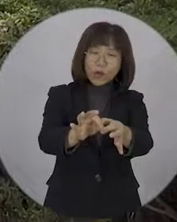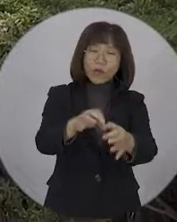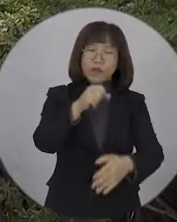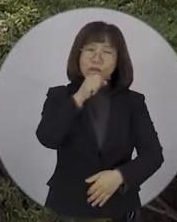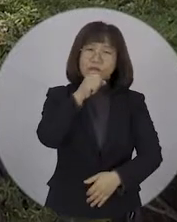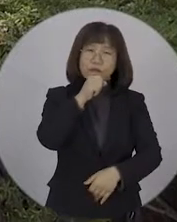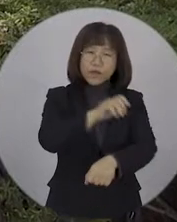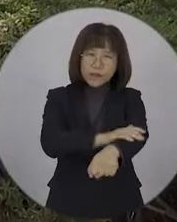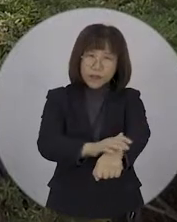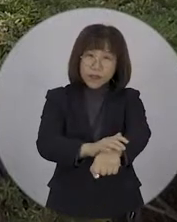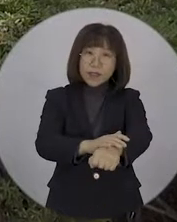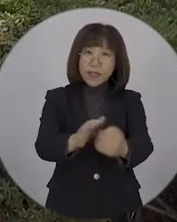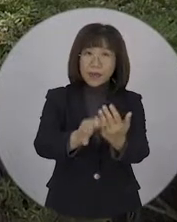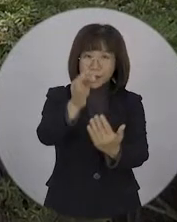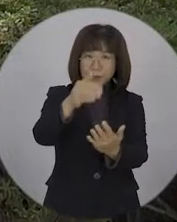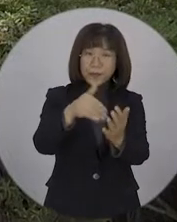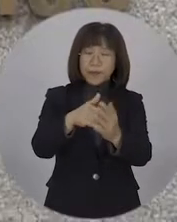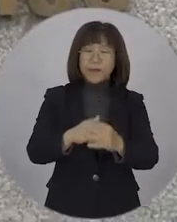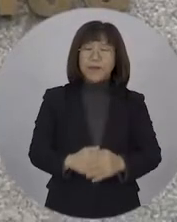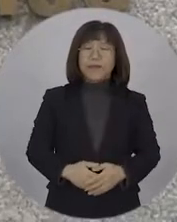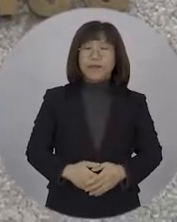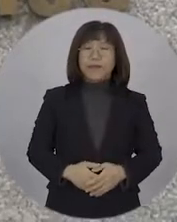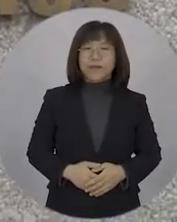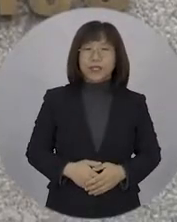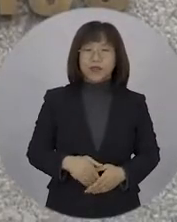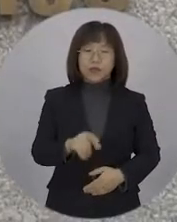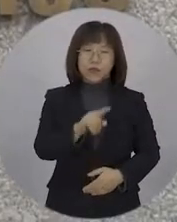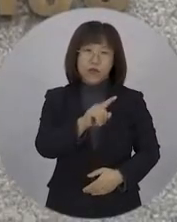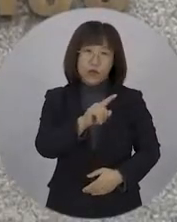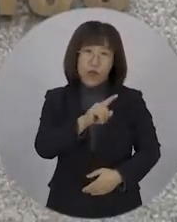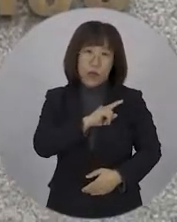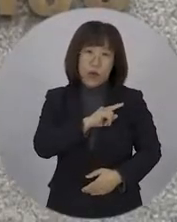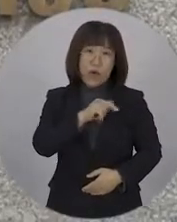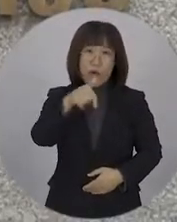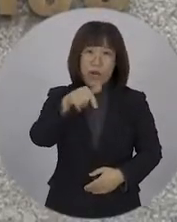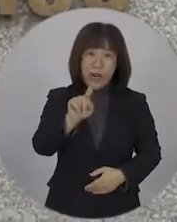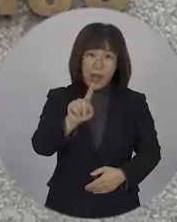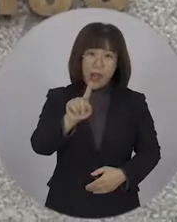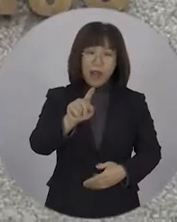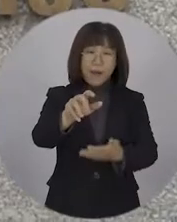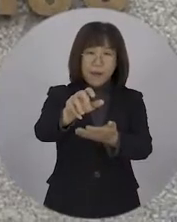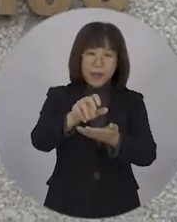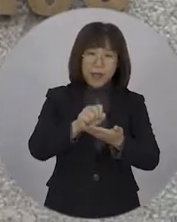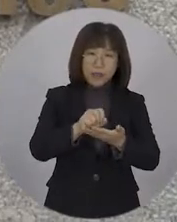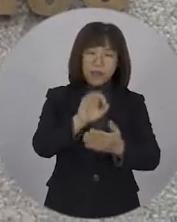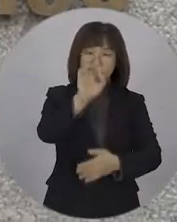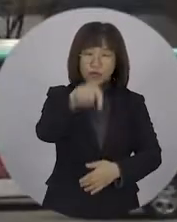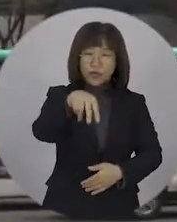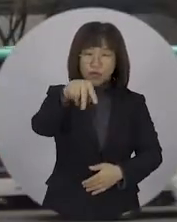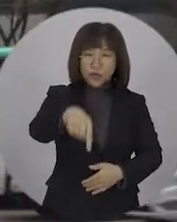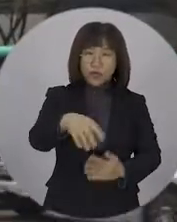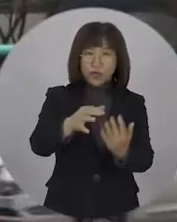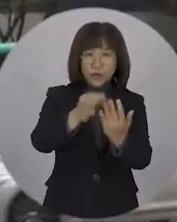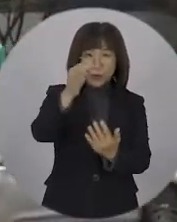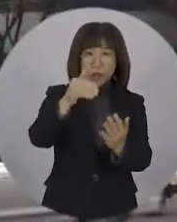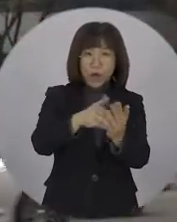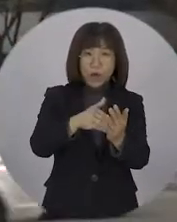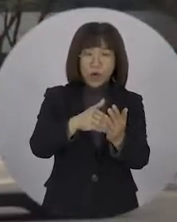받았습니다. 강서구는 재정계획성 분야에서 최고 등급인 가등급을 받아 우수 기관으로